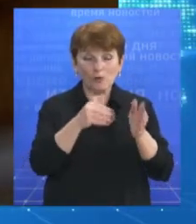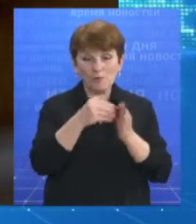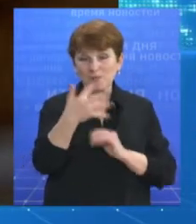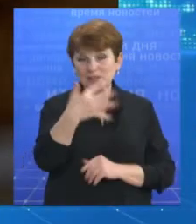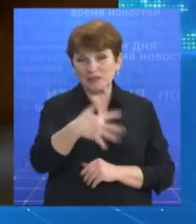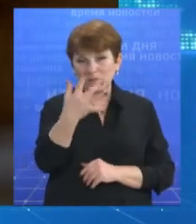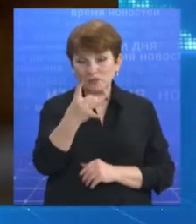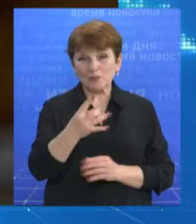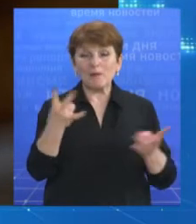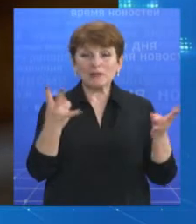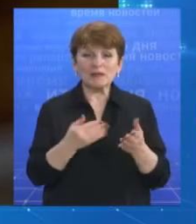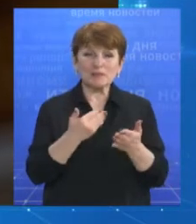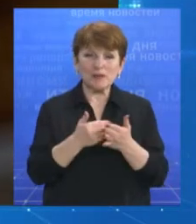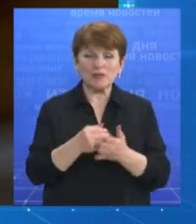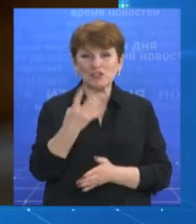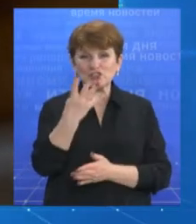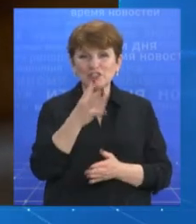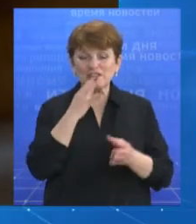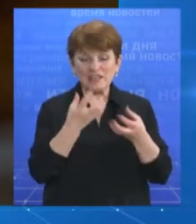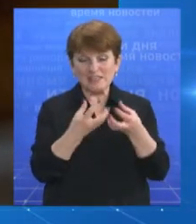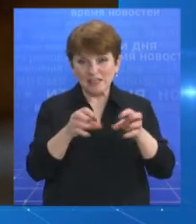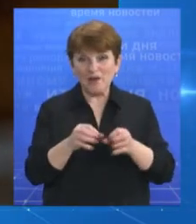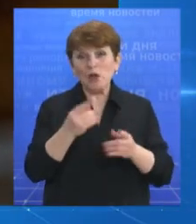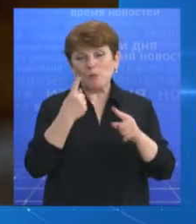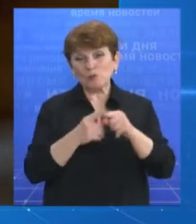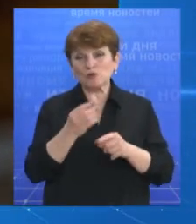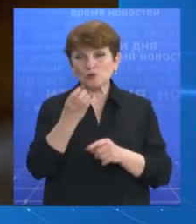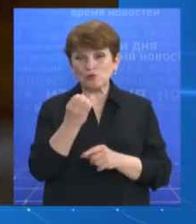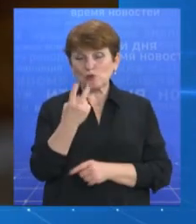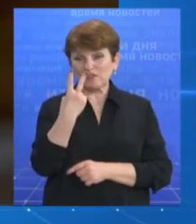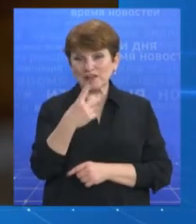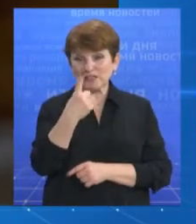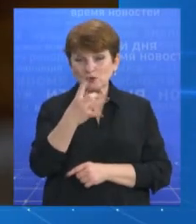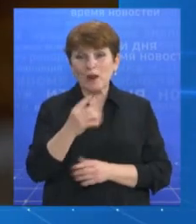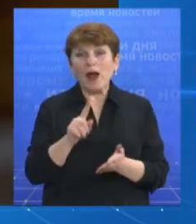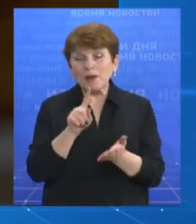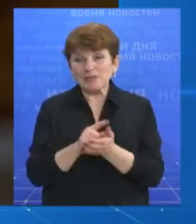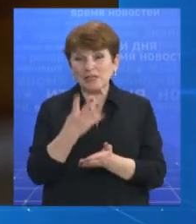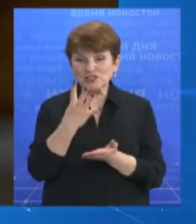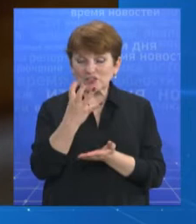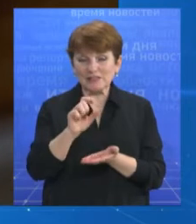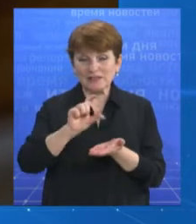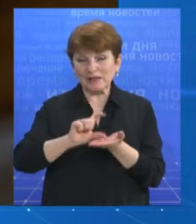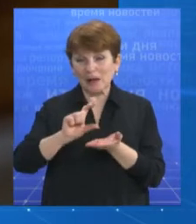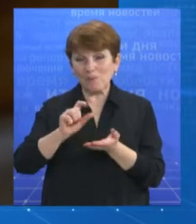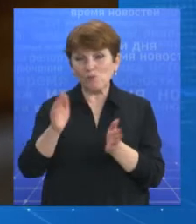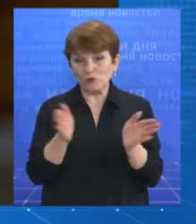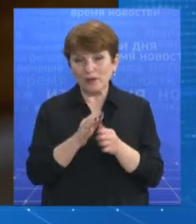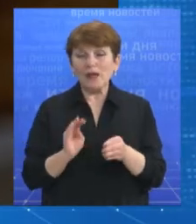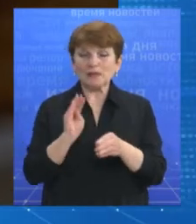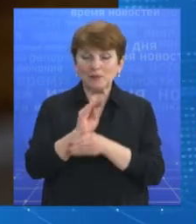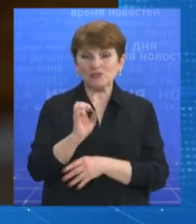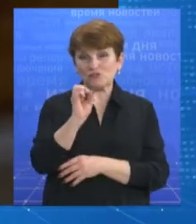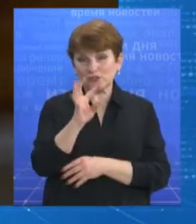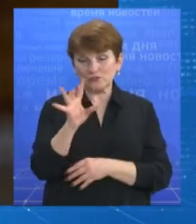обойдется в 55 рублей. Понадобится примерно 4 яйца, плюс еще 21 рубль. Обязательно 400 граммов муки.